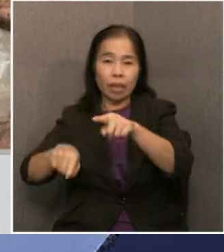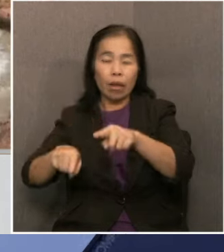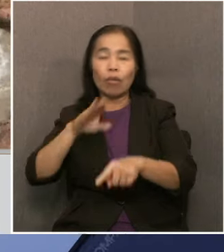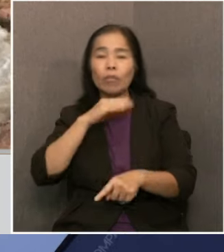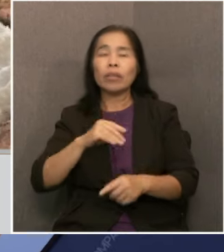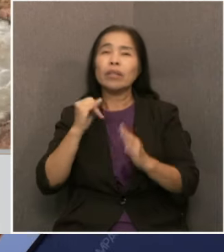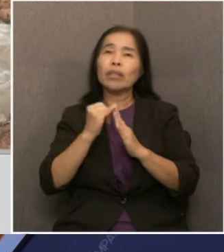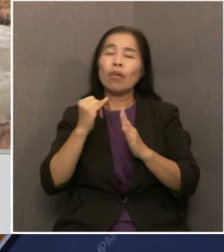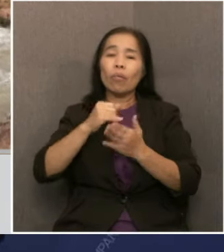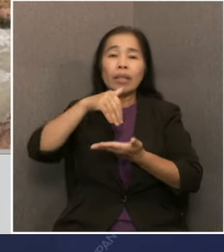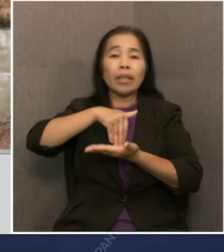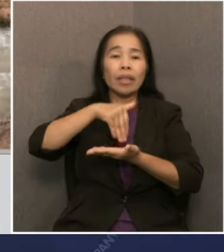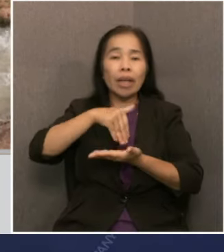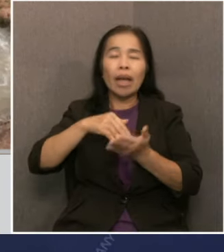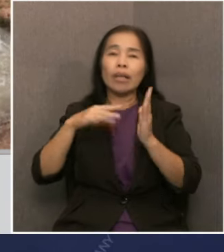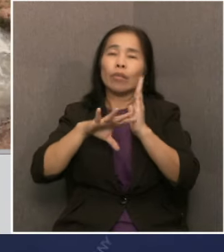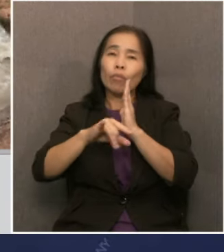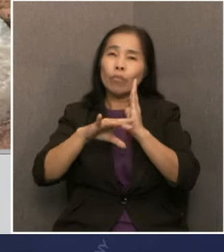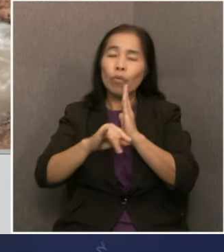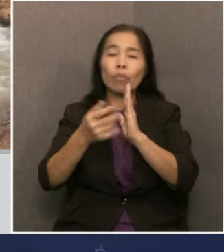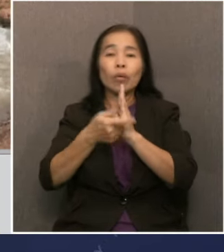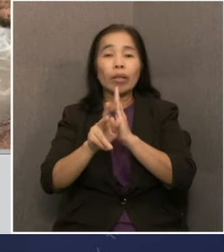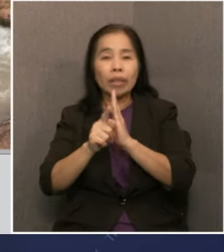างหน่อย านffer nin thrown